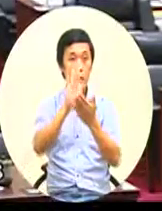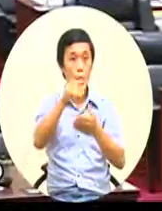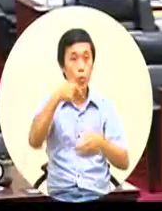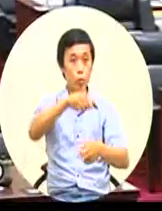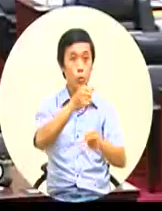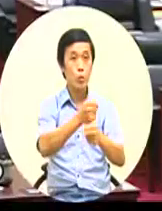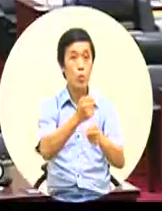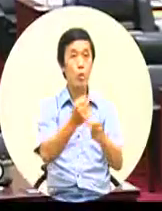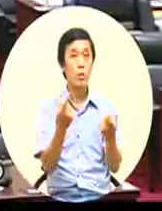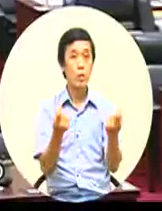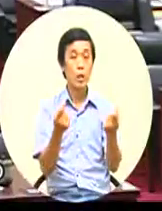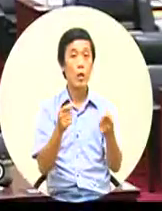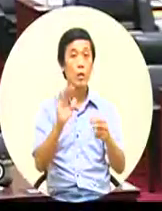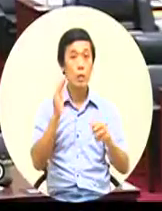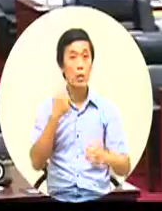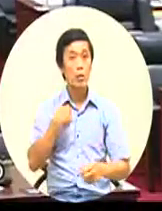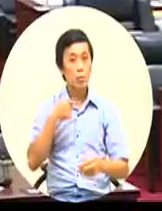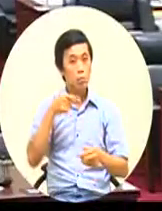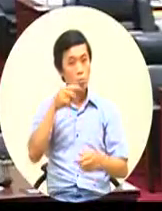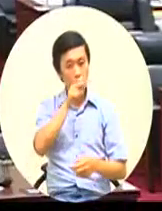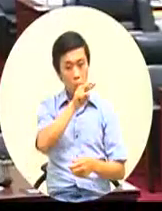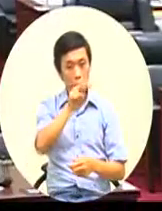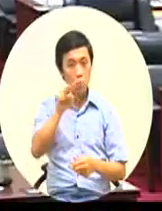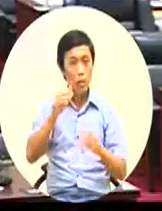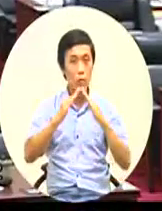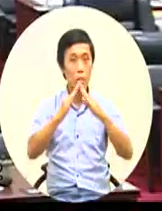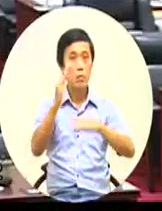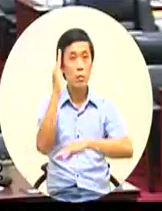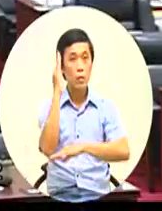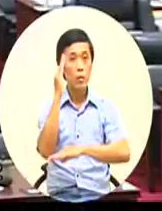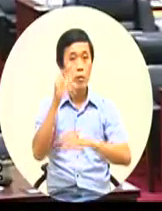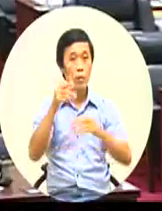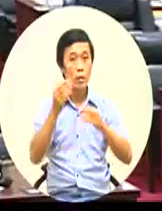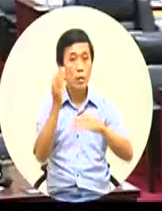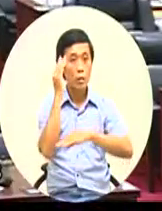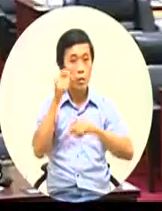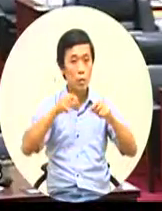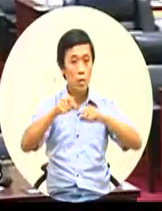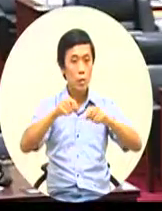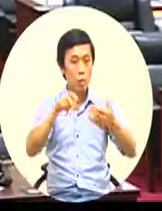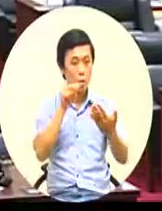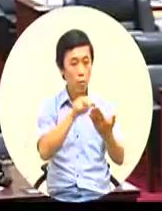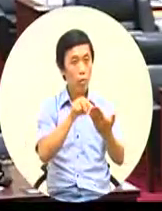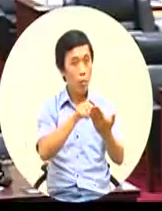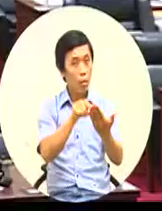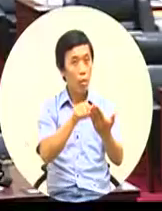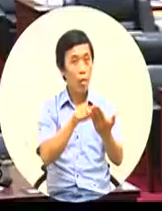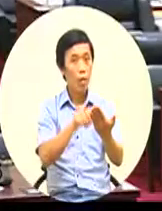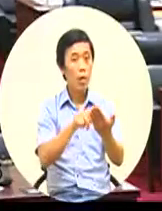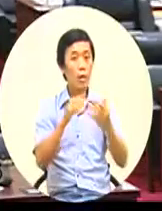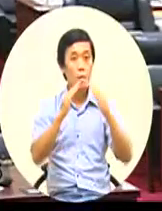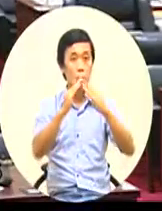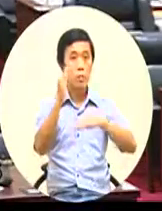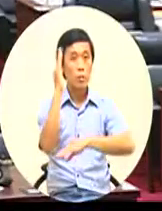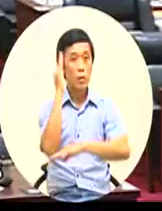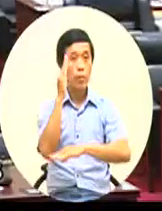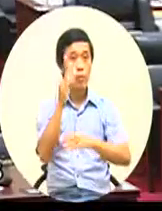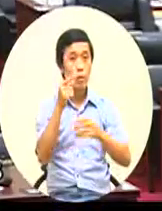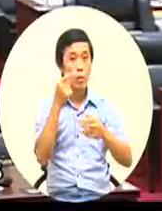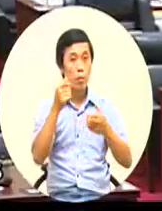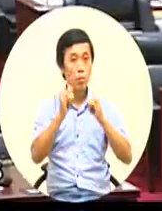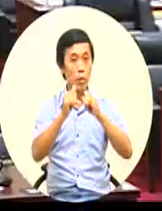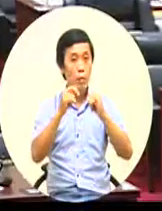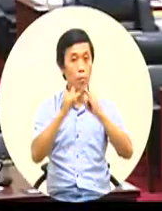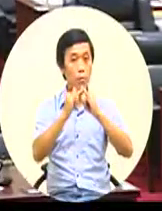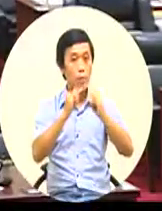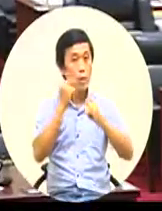到市政府的施政报告里面，一方面告诉我们说市政府重视民意，我